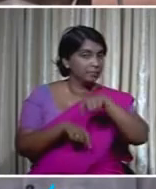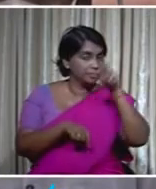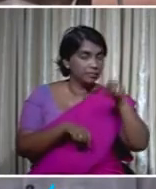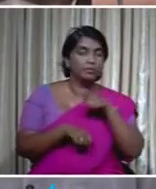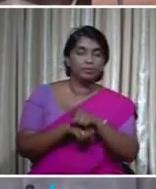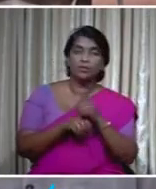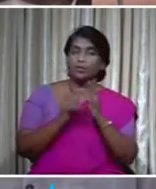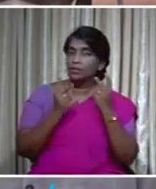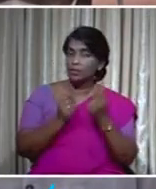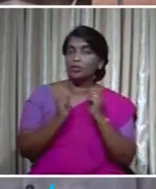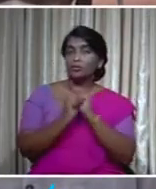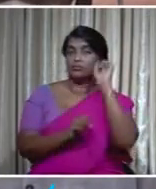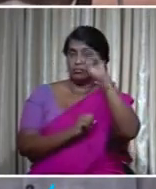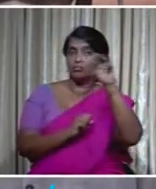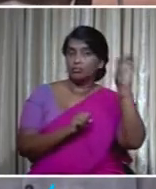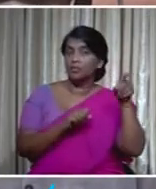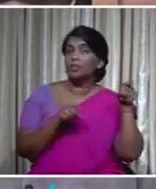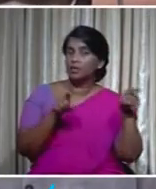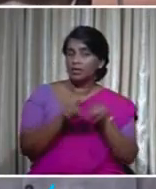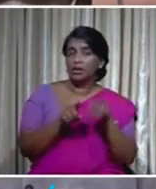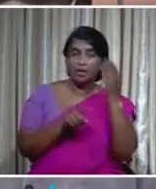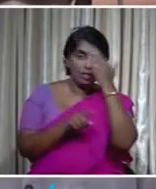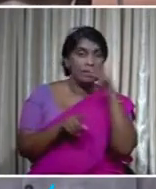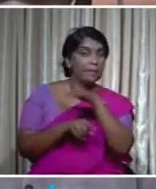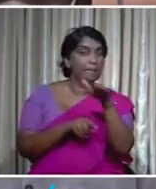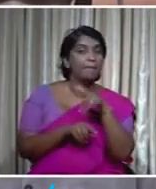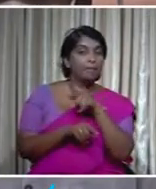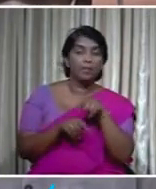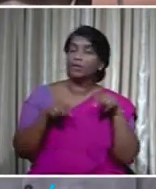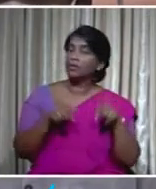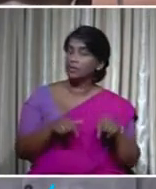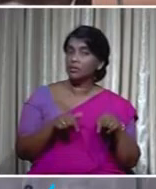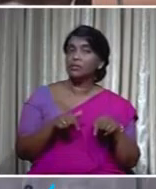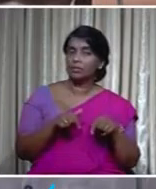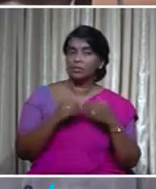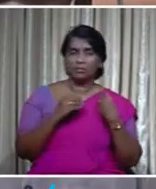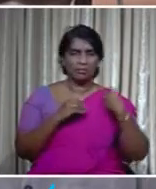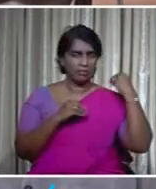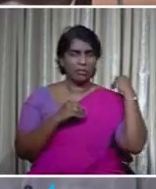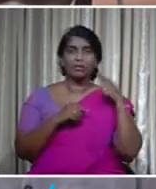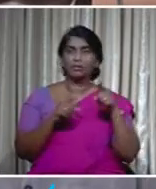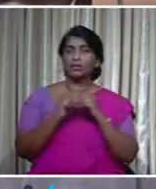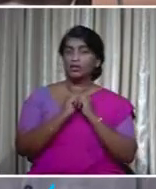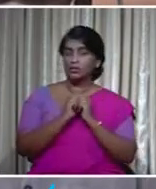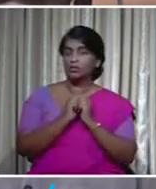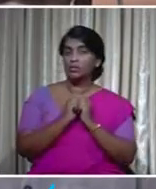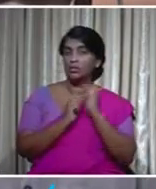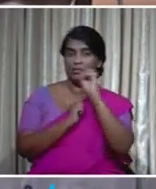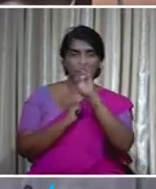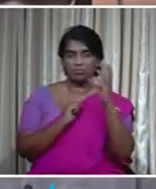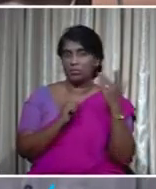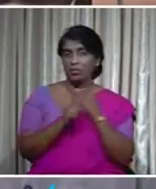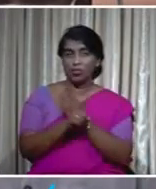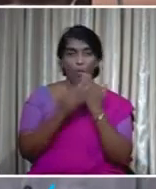வேண்டும். அவர்கள் ஊடாக அதிலும் தமிழ் பகுதிகளில் இதுவரை நியமிக்கப்படாமல் இருப்பது ஒரு திட்டமிட்ட செயலாகவே இருக்கிறது. உடனடியாகவே தயவு செய்து